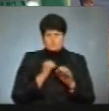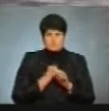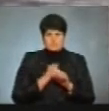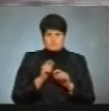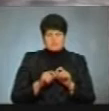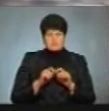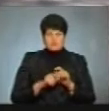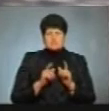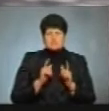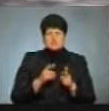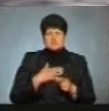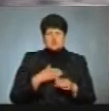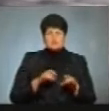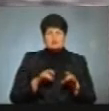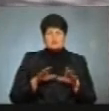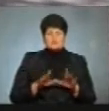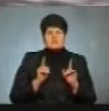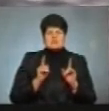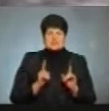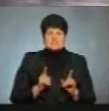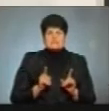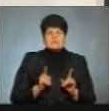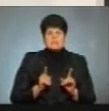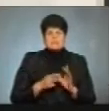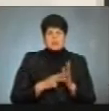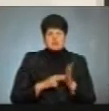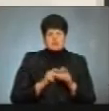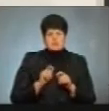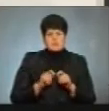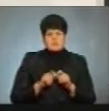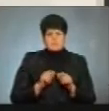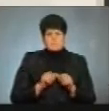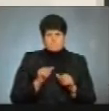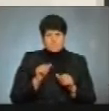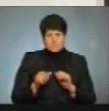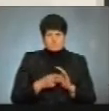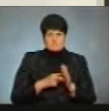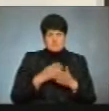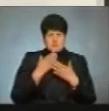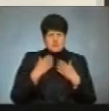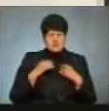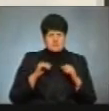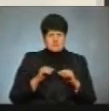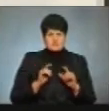перевірку згідно нашої постанови. Ми тільки маємо ті планові перевірки. Позапланові